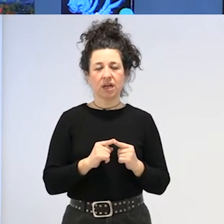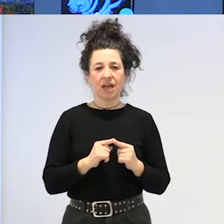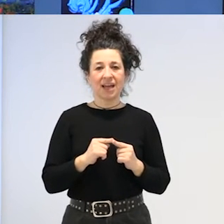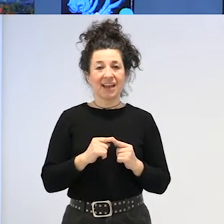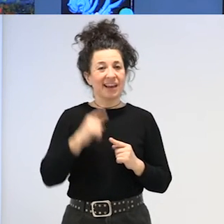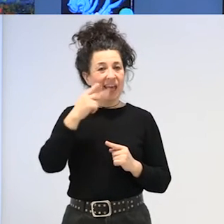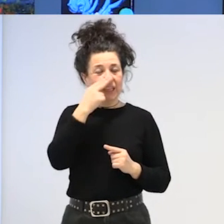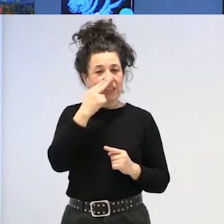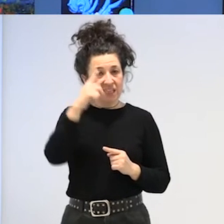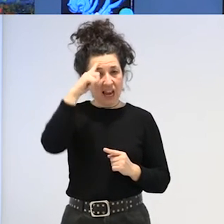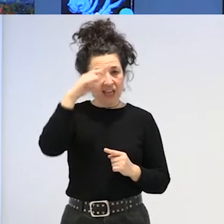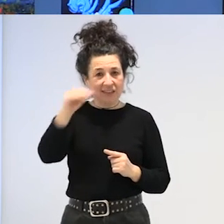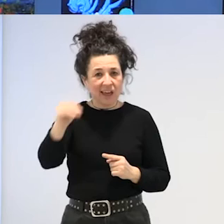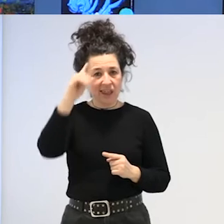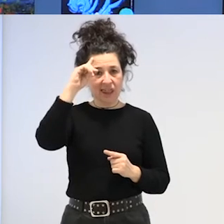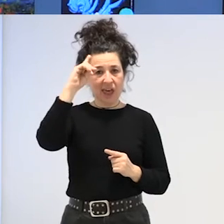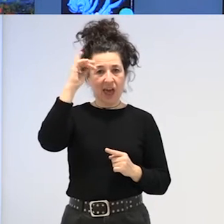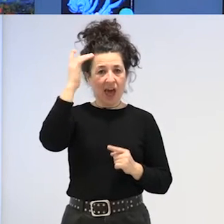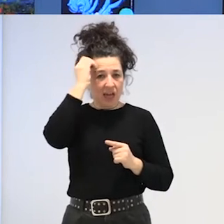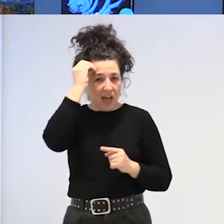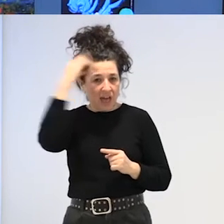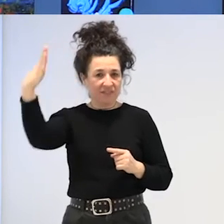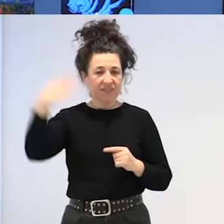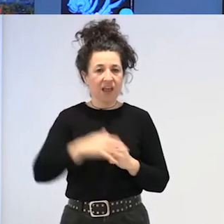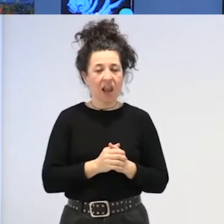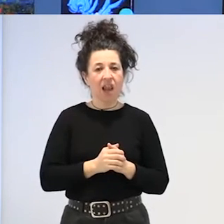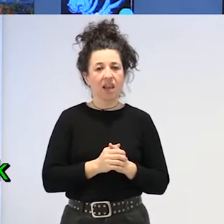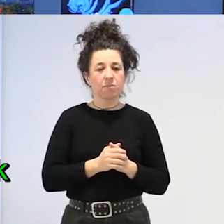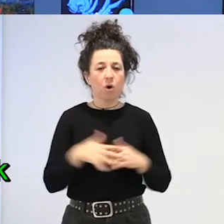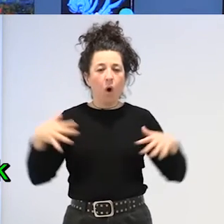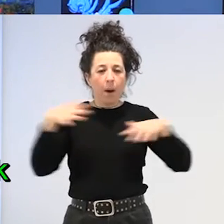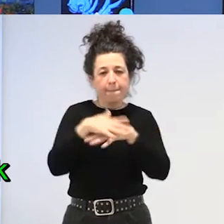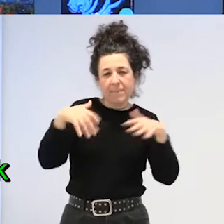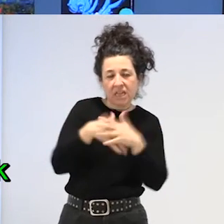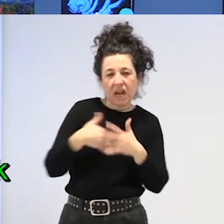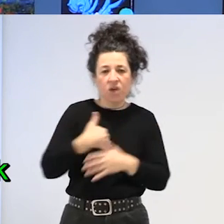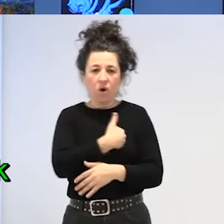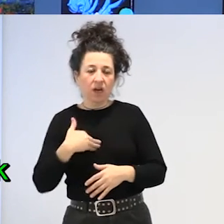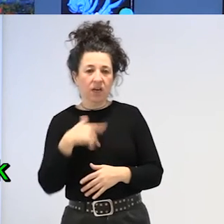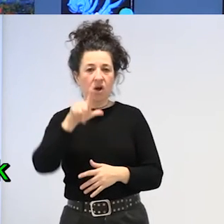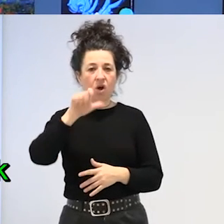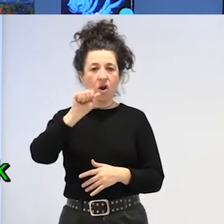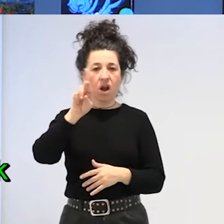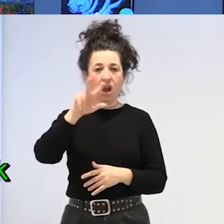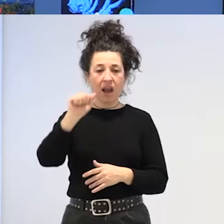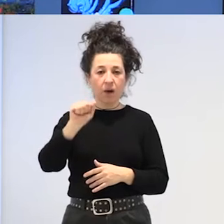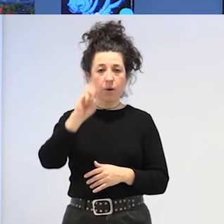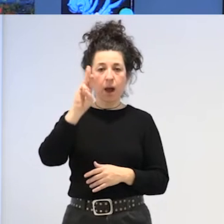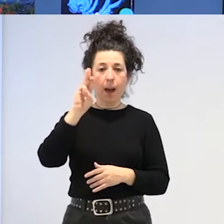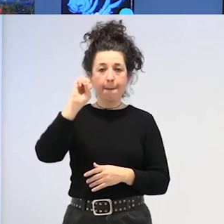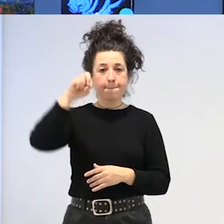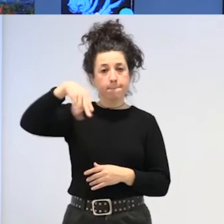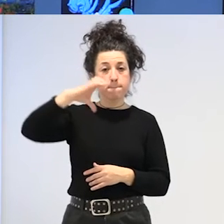interesatzen zaio, generoarekin, bueno, nahaztuta, Laura Pontzek gai ezberdinak landu ditu,